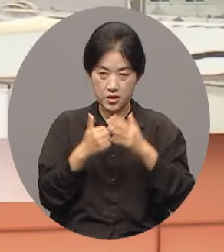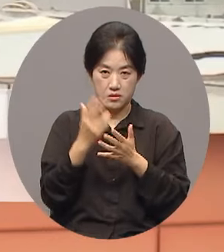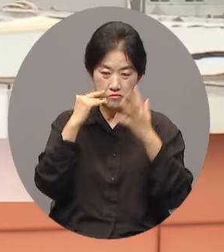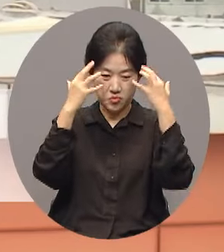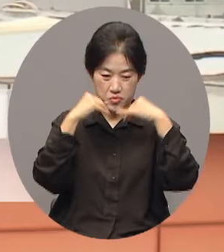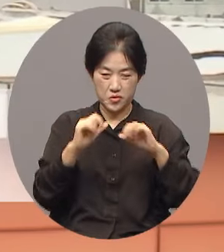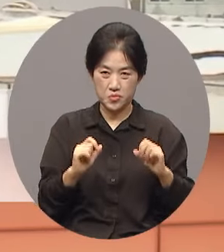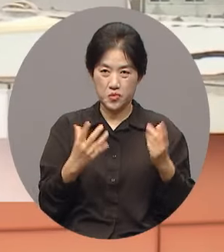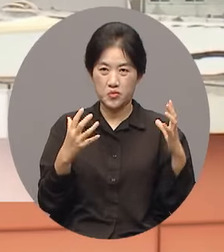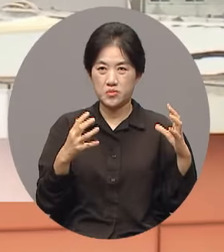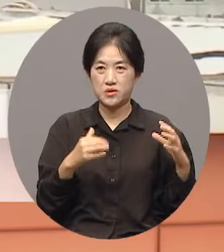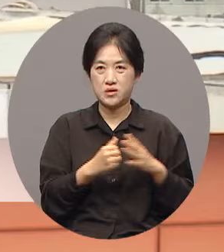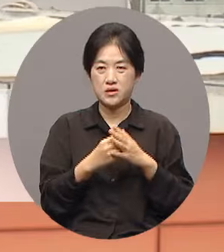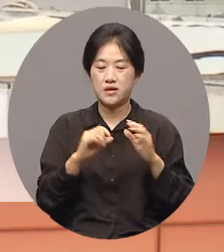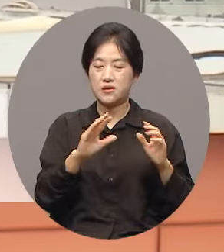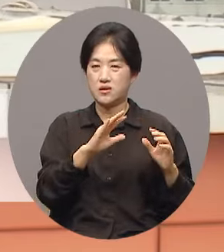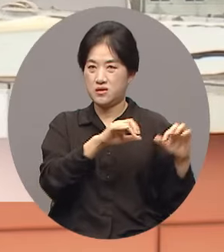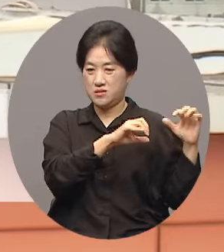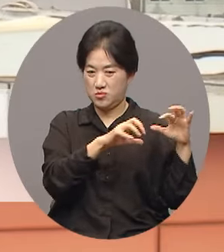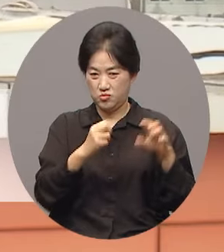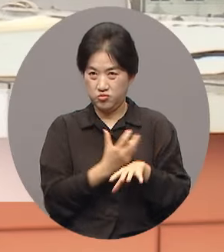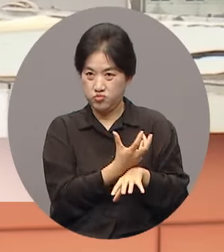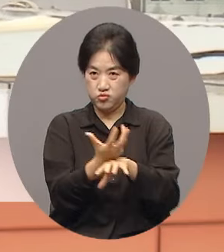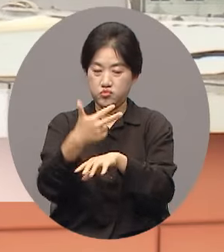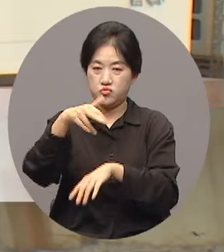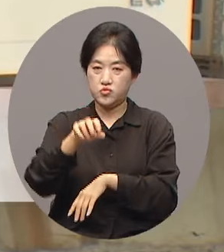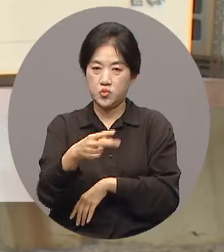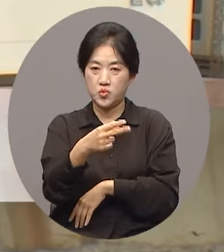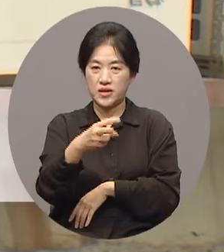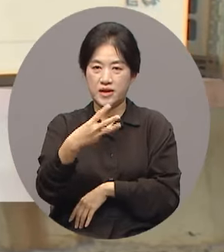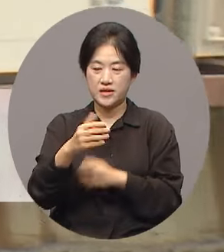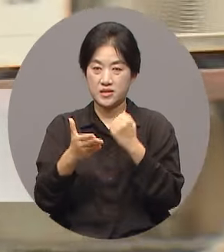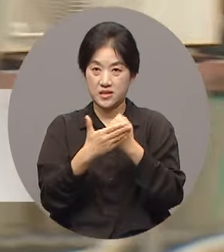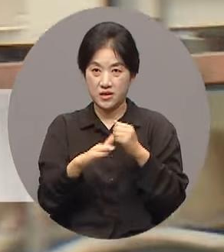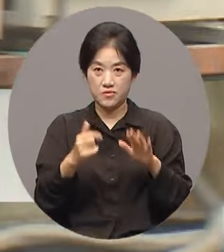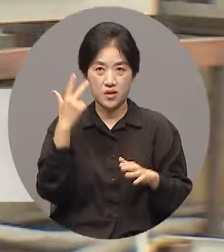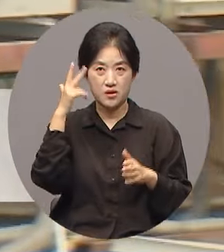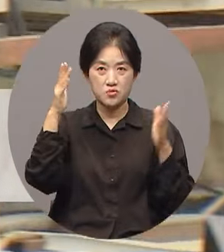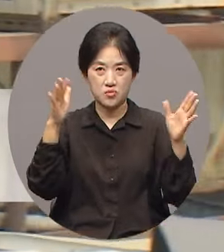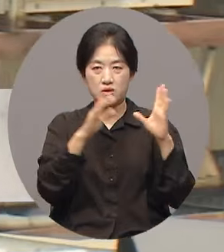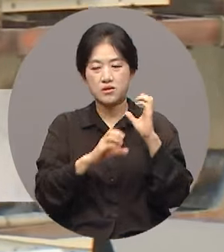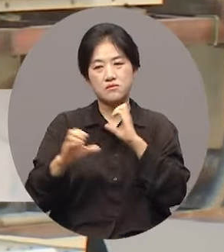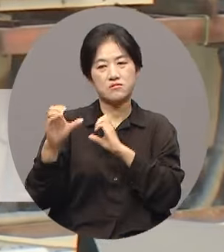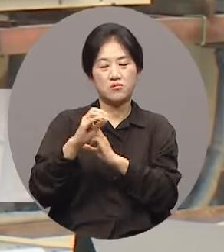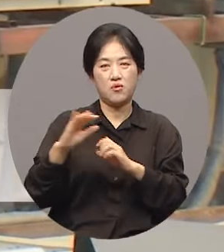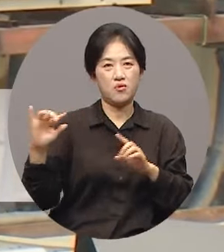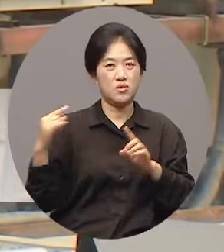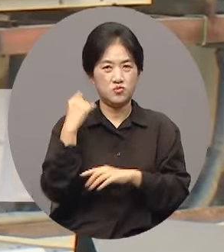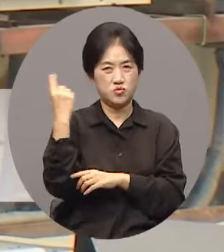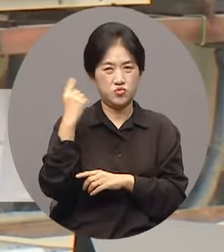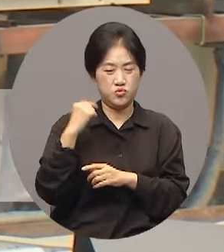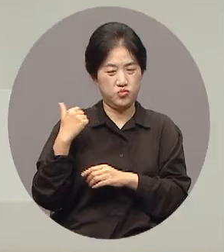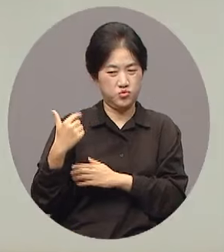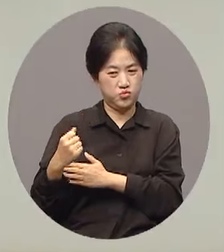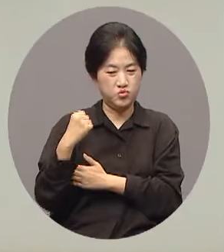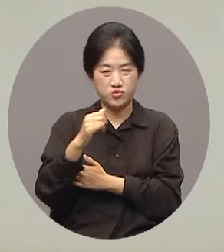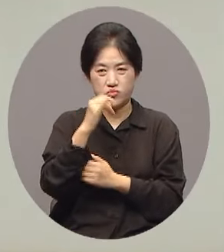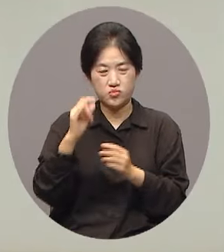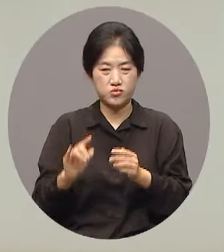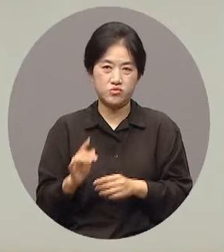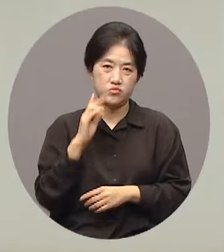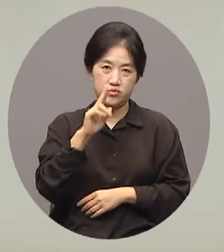동반할 것으로 보이는 태풍 종다리의 영향으로 이번 주까지 높은 수준의 전력 수요가 유지될 것으로 보인다고 설명했습니다.